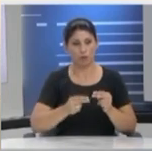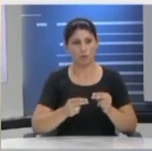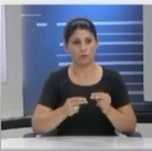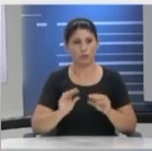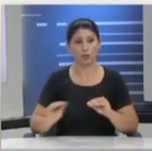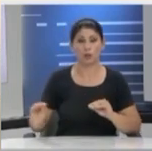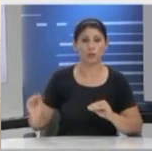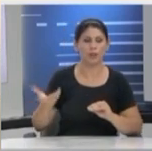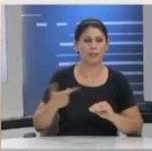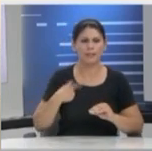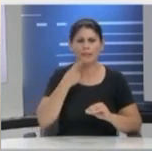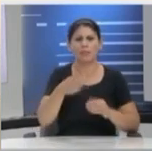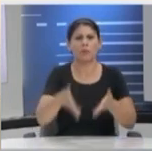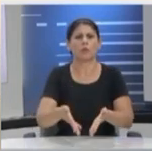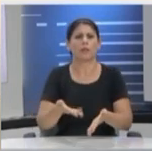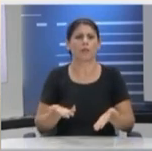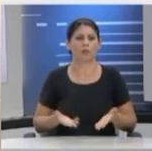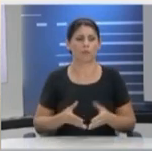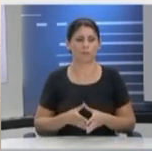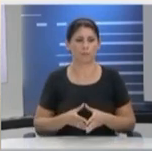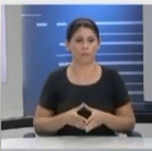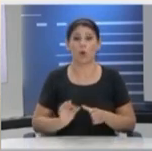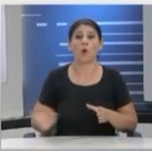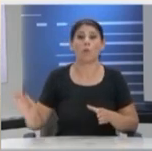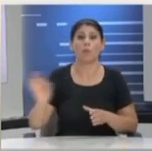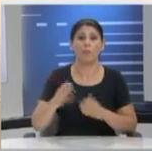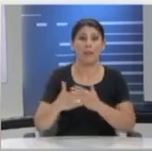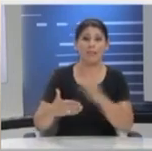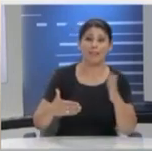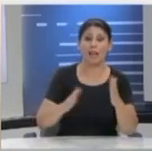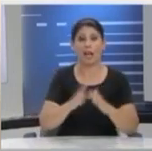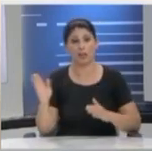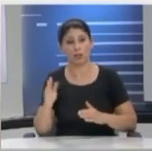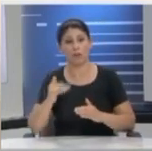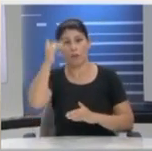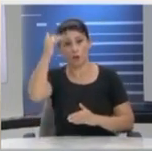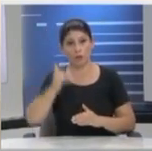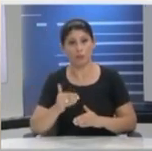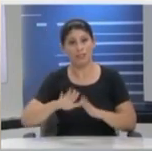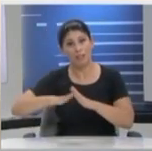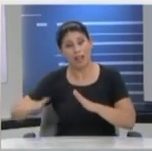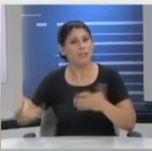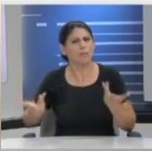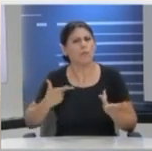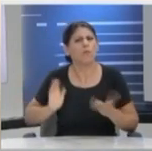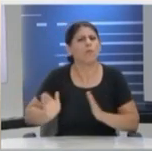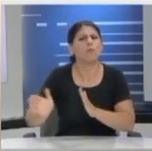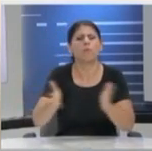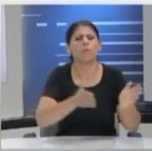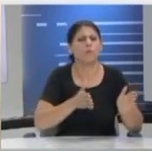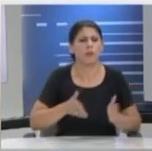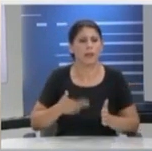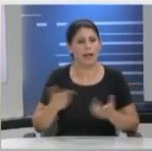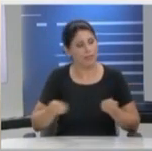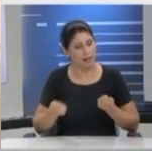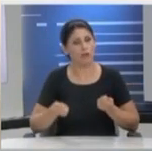πάει. Τι είναι αυτά που λέτε εδώ μέσα. Πού θα πάει, δυτικά, ανατολικά, βόρεια, στη θάλασσα, πού θα πάει.